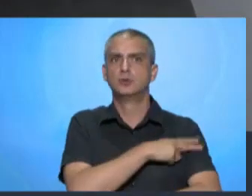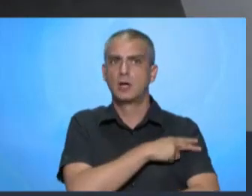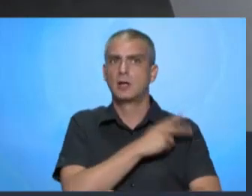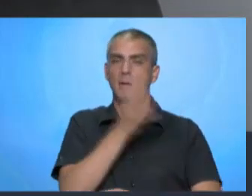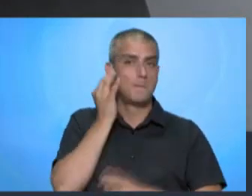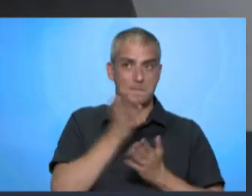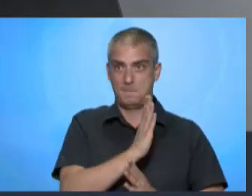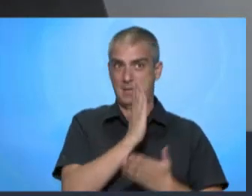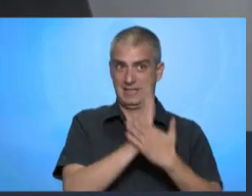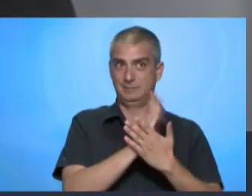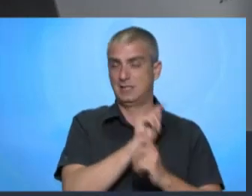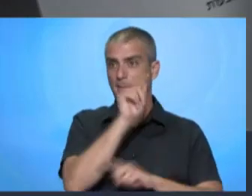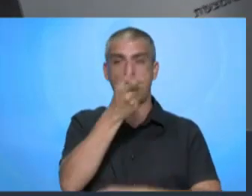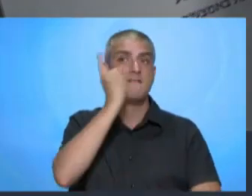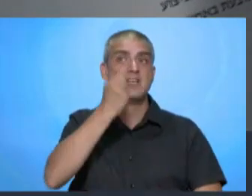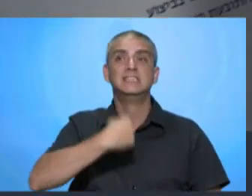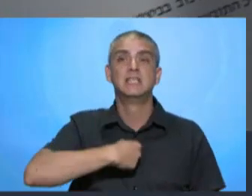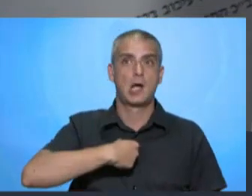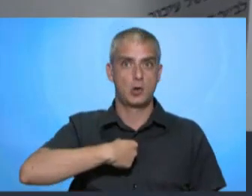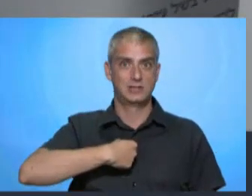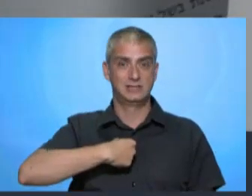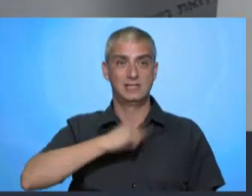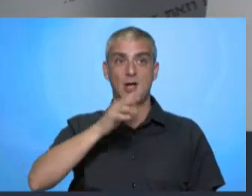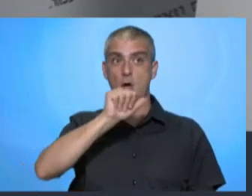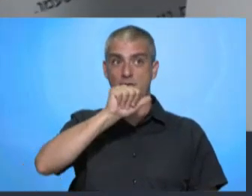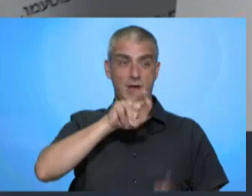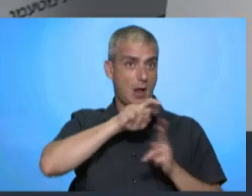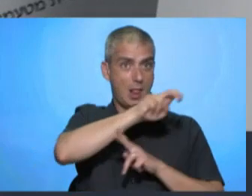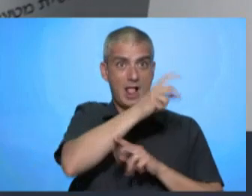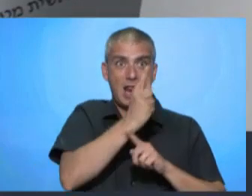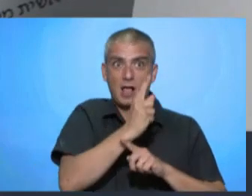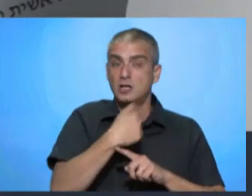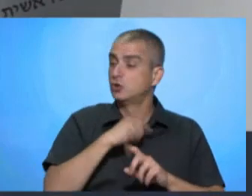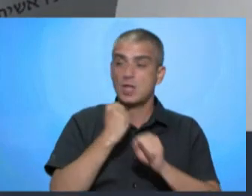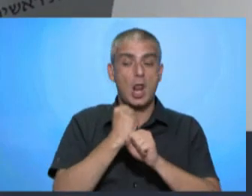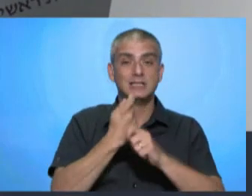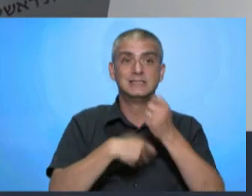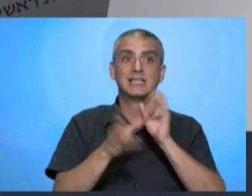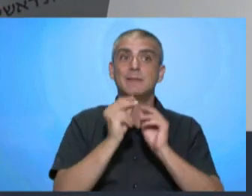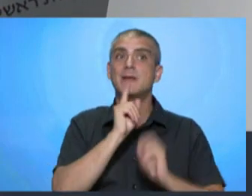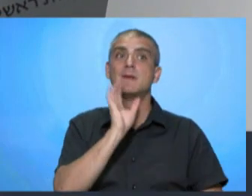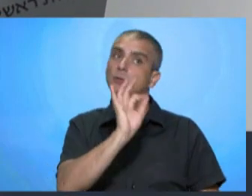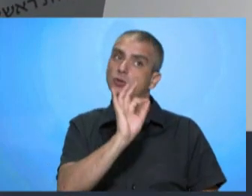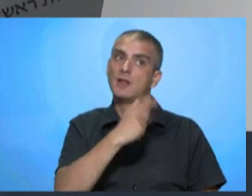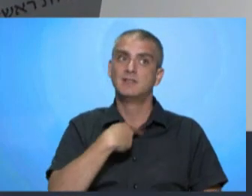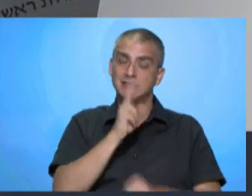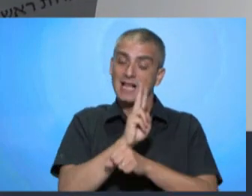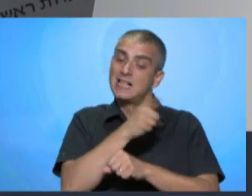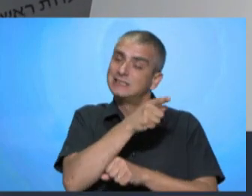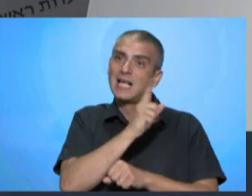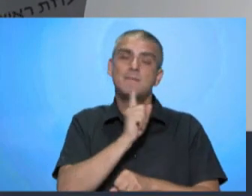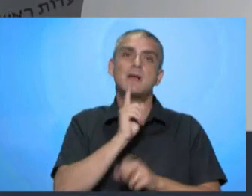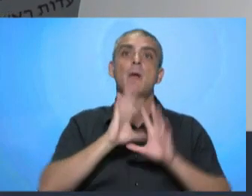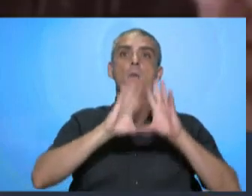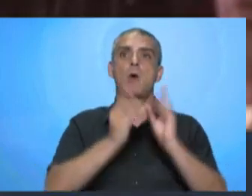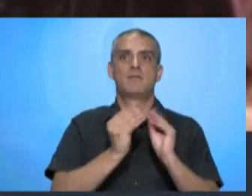נכנסה הבת שלה האמצעית והזהירה אותי, כשאופירה התרחקה ממנה לרגע, שאני לא אעשה עסקים עם אמא שלה, ושעליי להיזהר ממנה